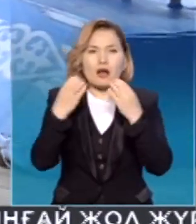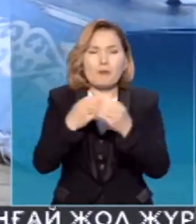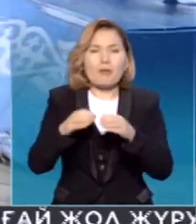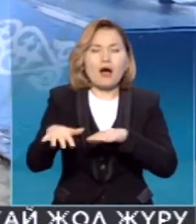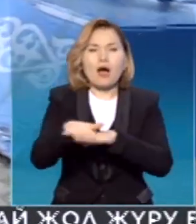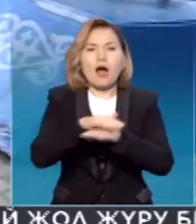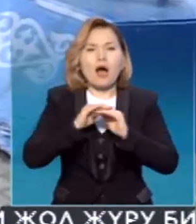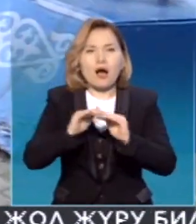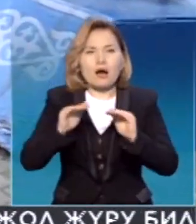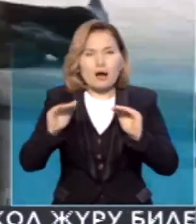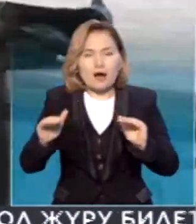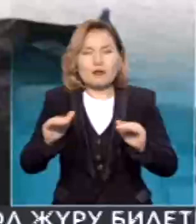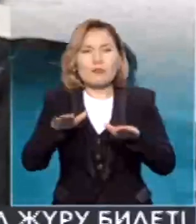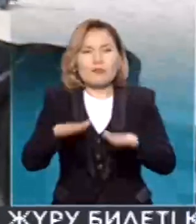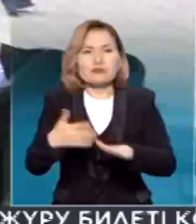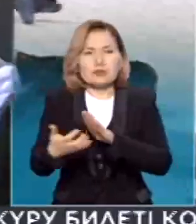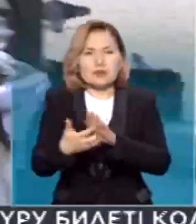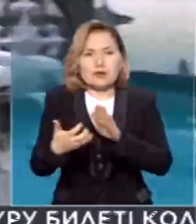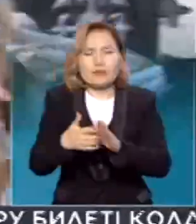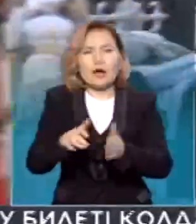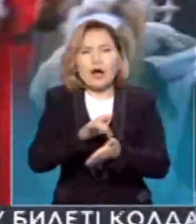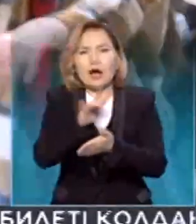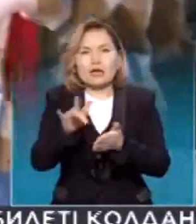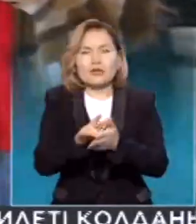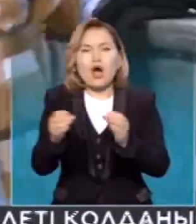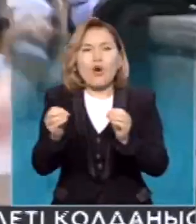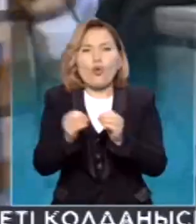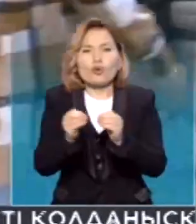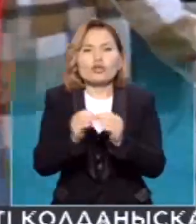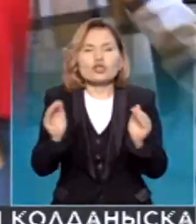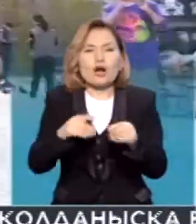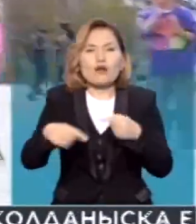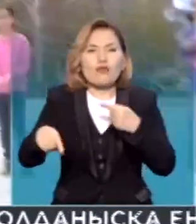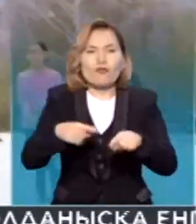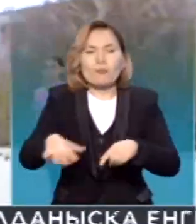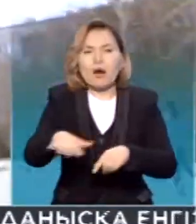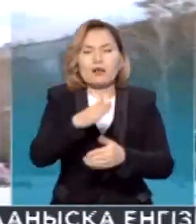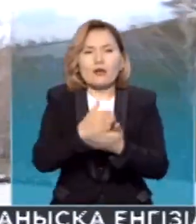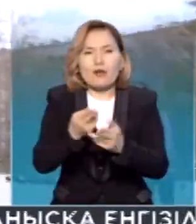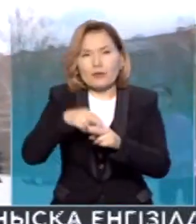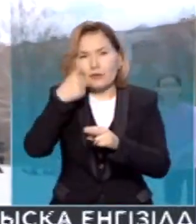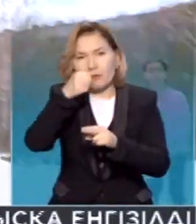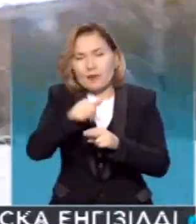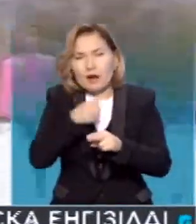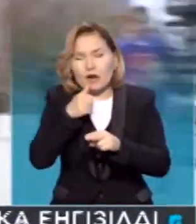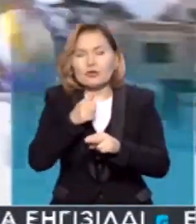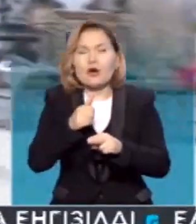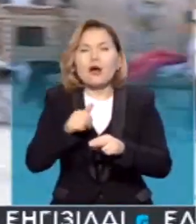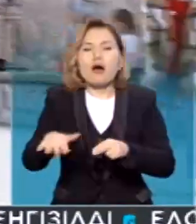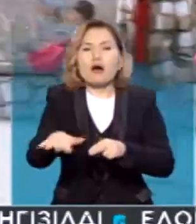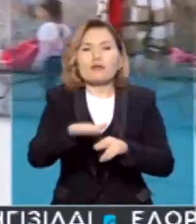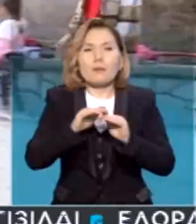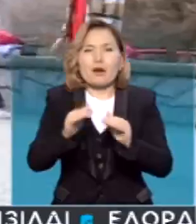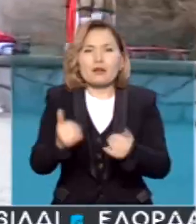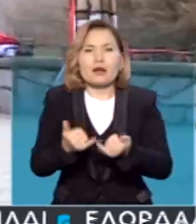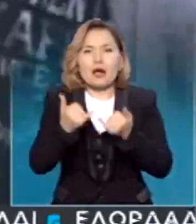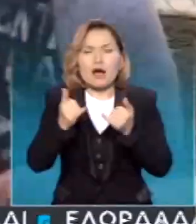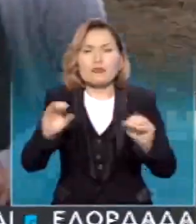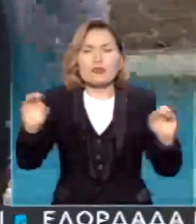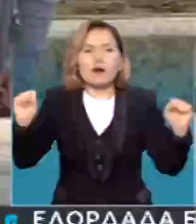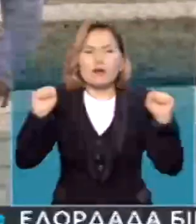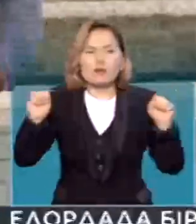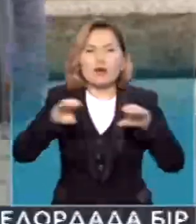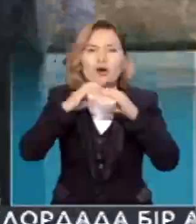бірдей сыймайды. Қалада 10 шағын футбол алаңы бар. Биыл олардың қатарына тағы 4-еуі қосылмақ. Бірақ бұл да аздық етеді. Сондықтан